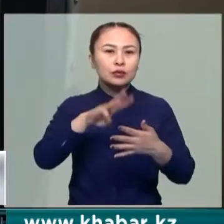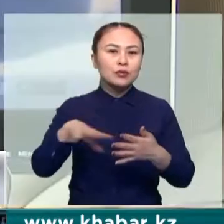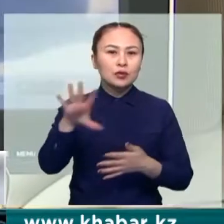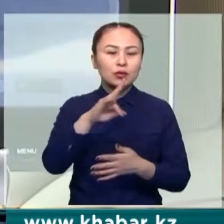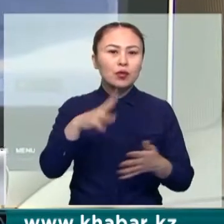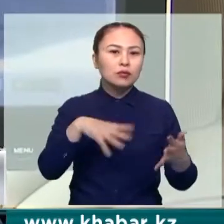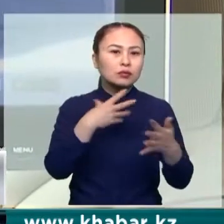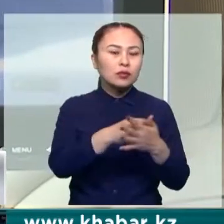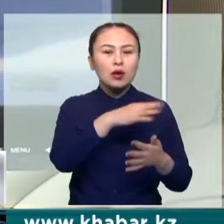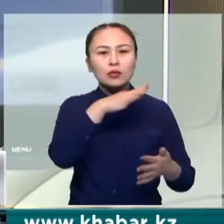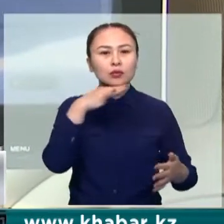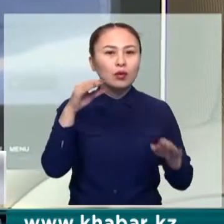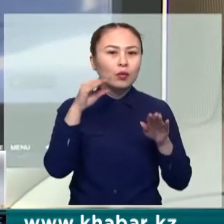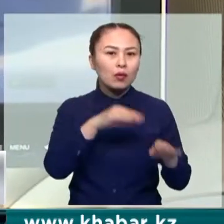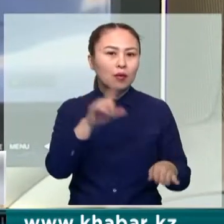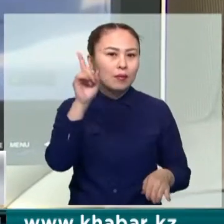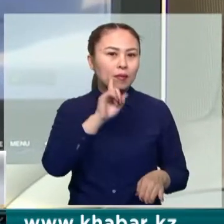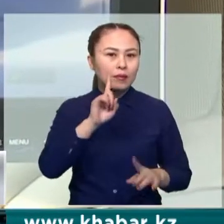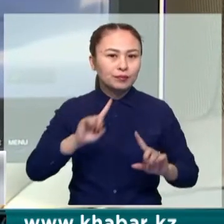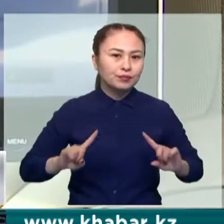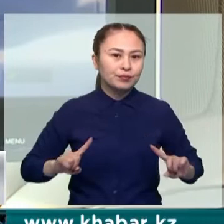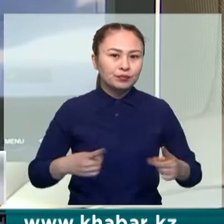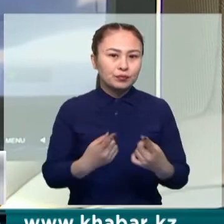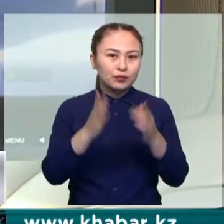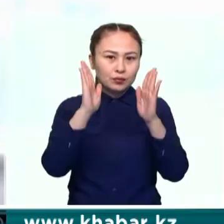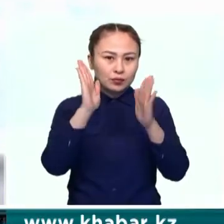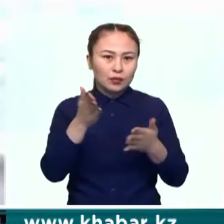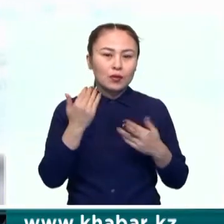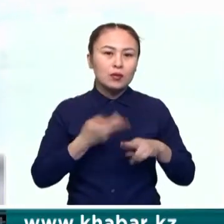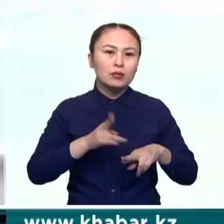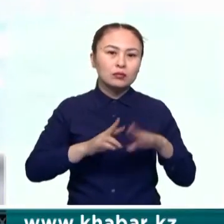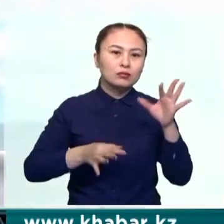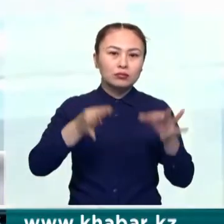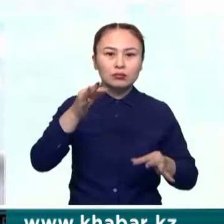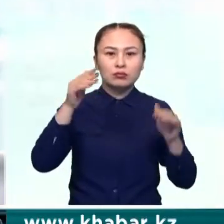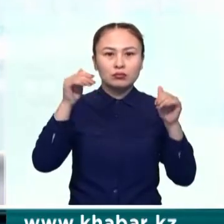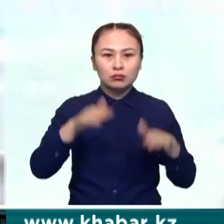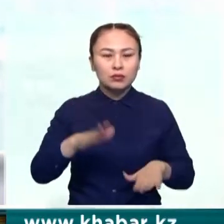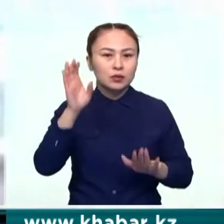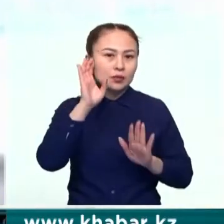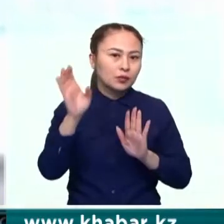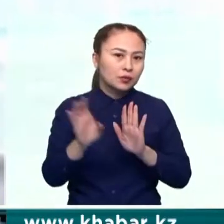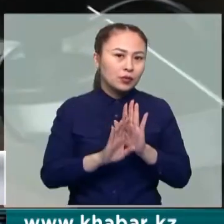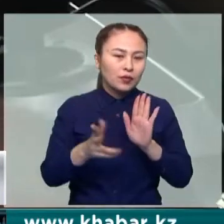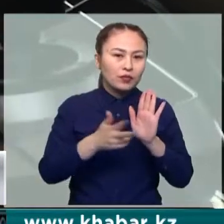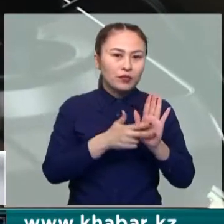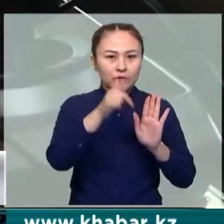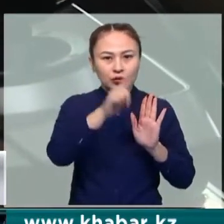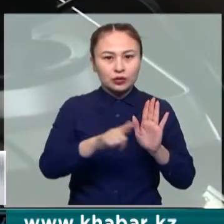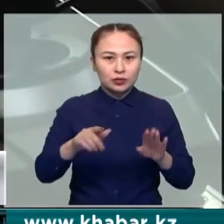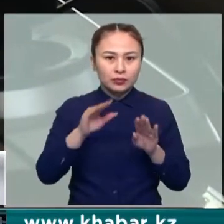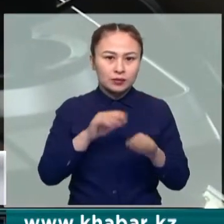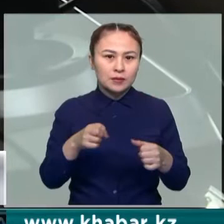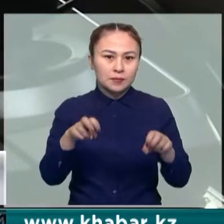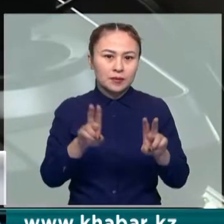мүлдем төлегісі келмегендердің көліктері уақытша тәркіленетін болады. Сондықтан сот шешімін елемеген 8 азаматтың автокөлігі